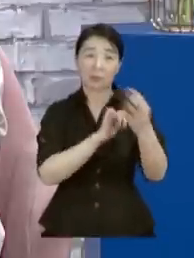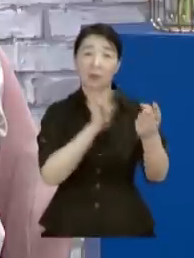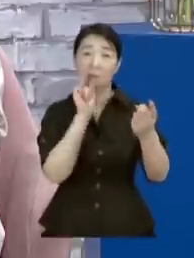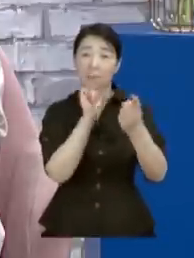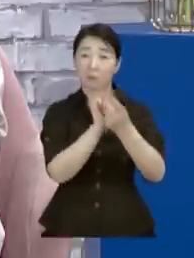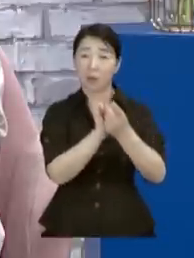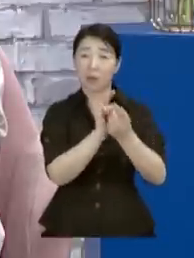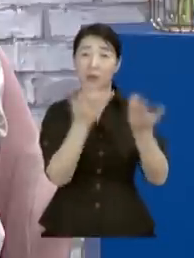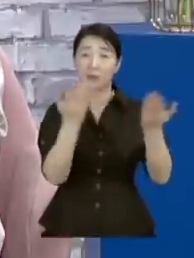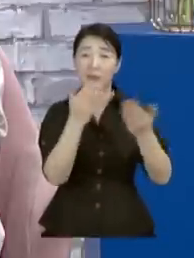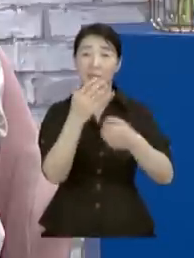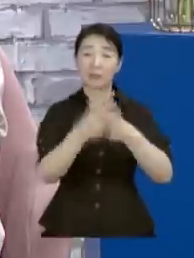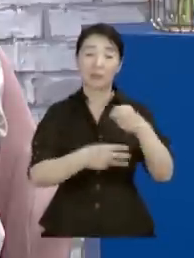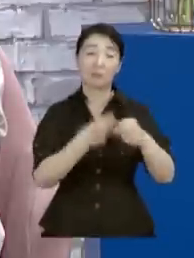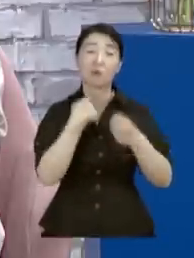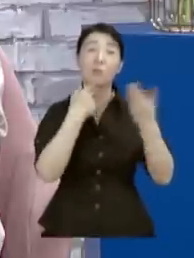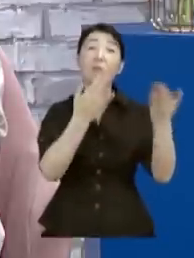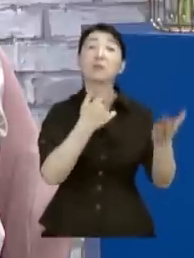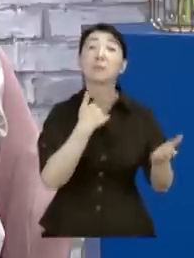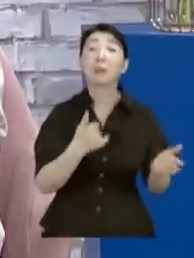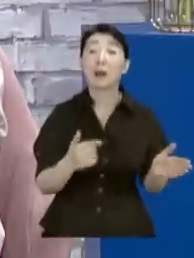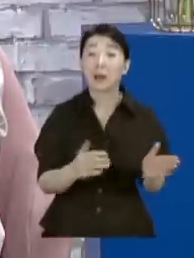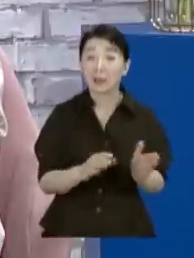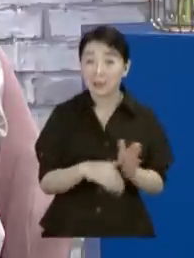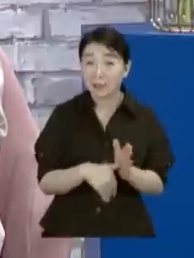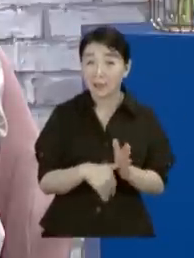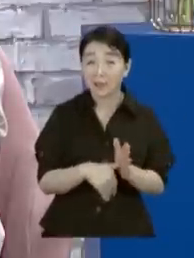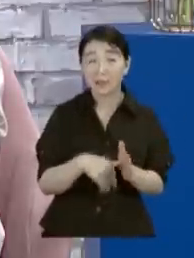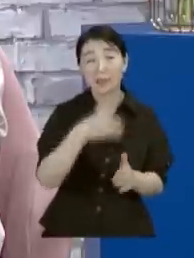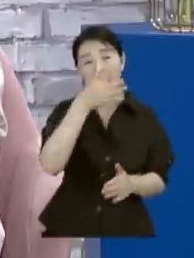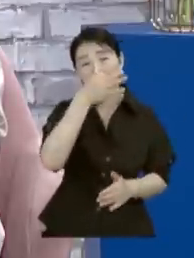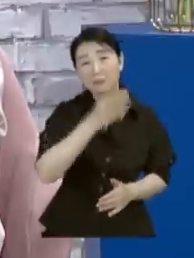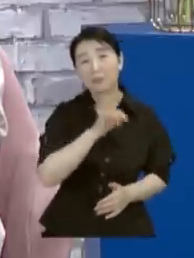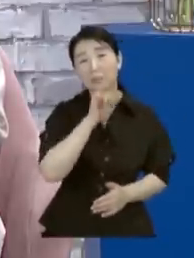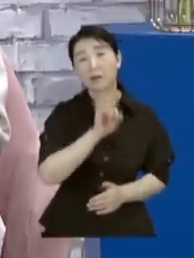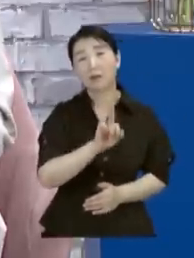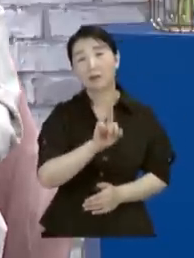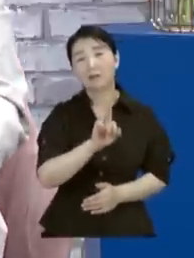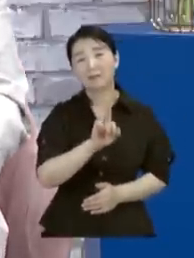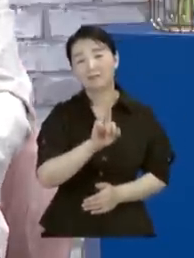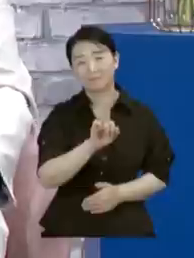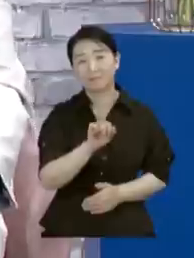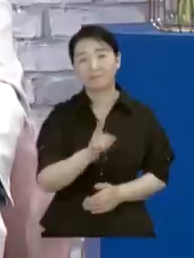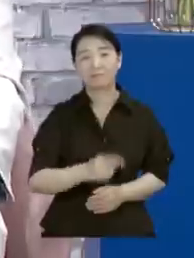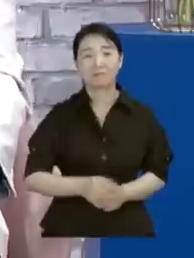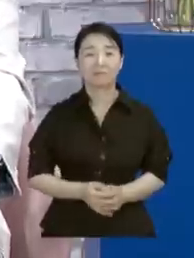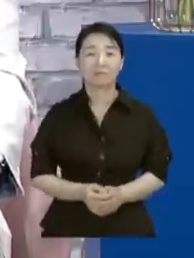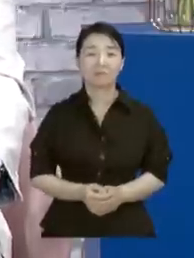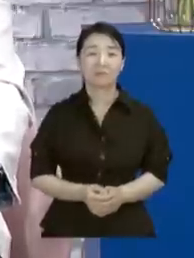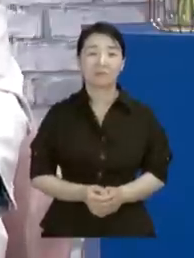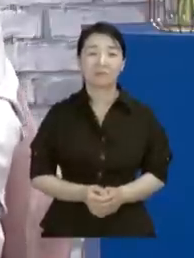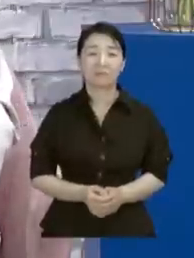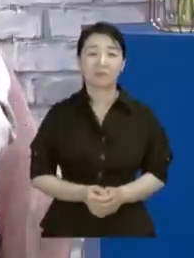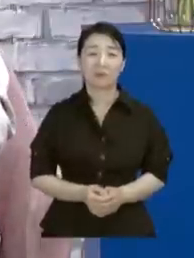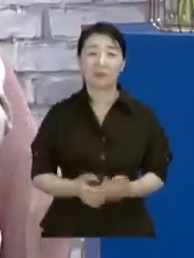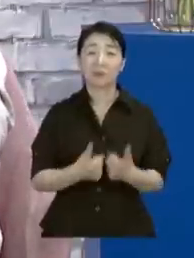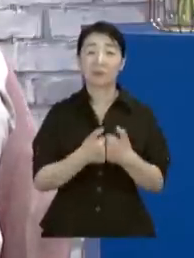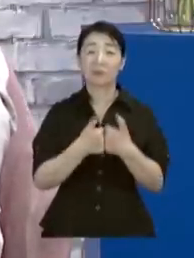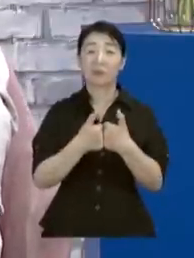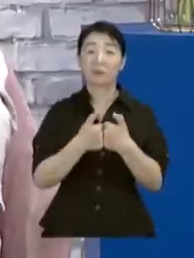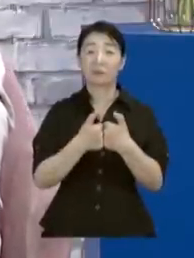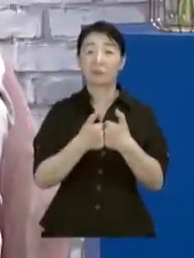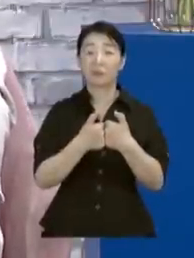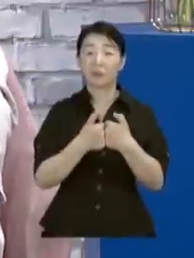만나는 일을 3년 봉사로 만났을 때 너무 힘들어요 라고 얘기를 하셨는데 네. 그 상담하시는 많은